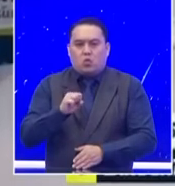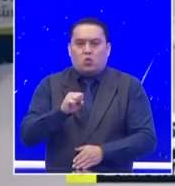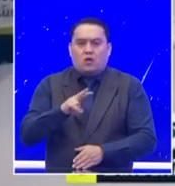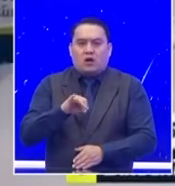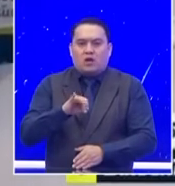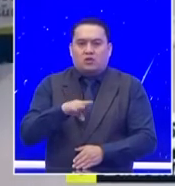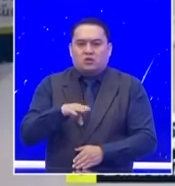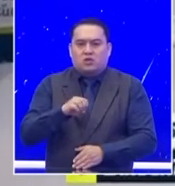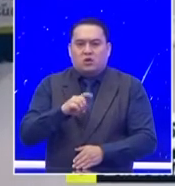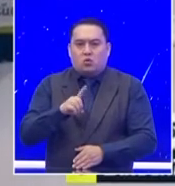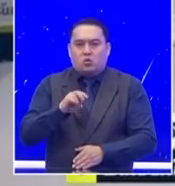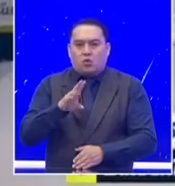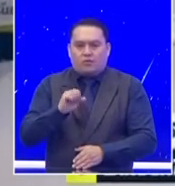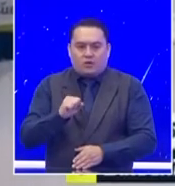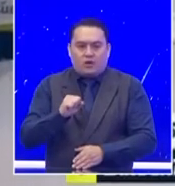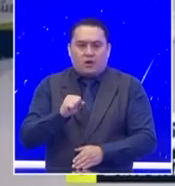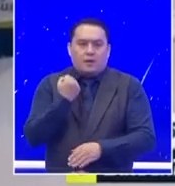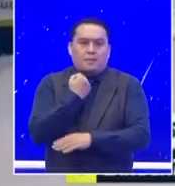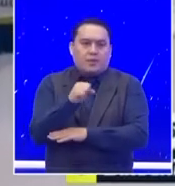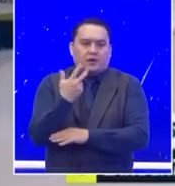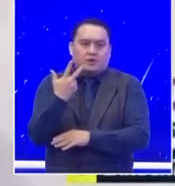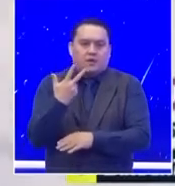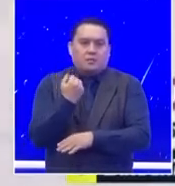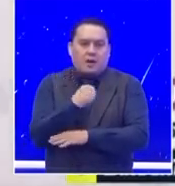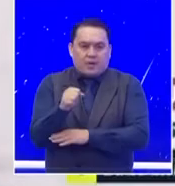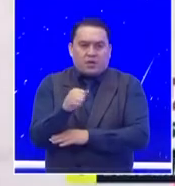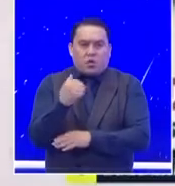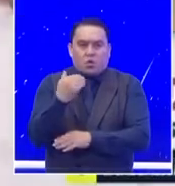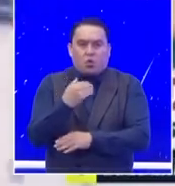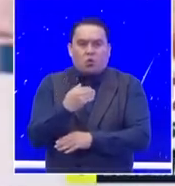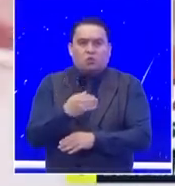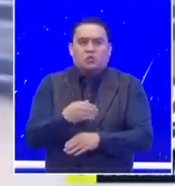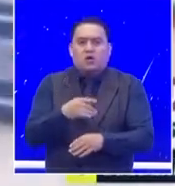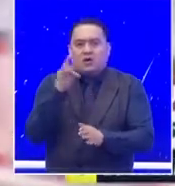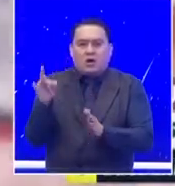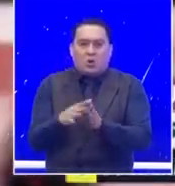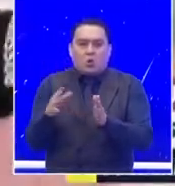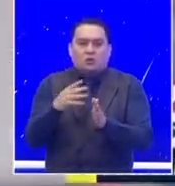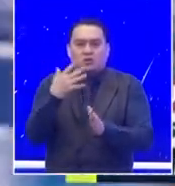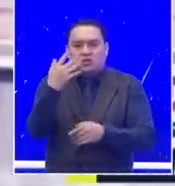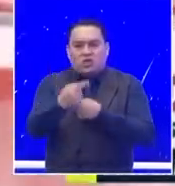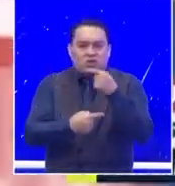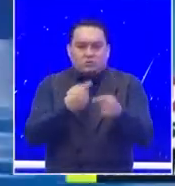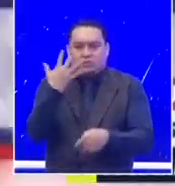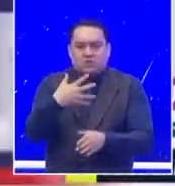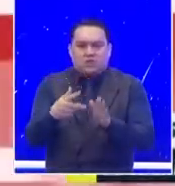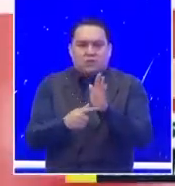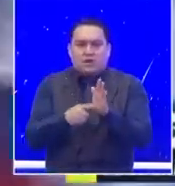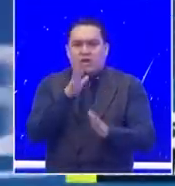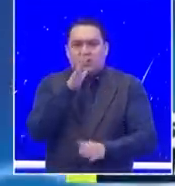Миланину и Александру Тихонову. У них по 3 победы. Усилиями Фурката рекорд пал спустя 57